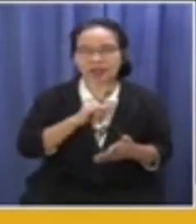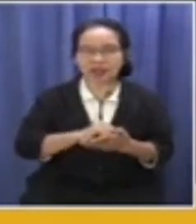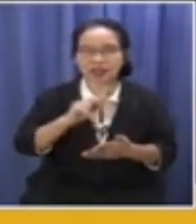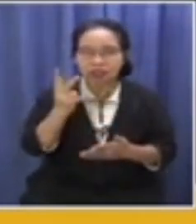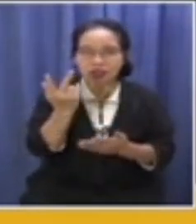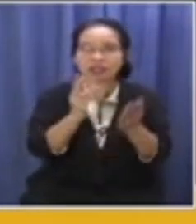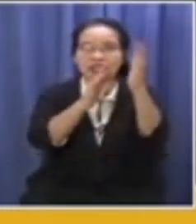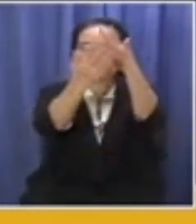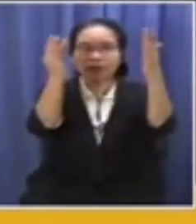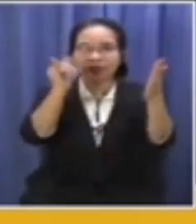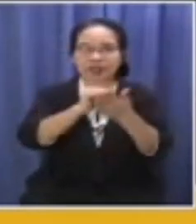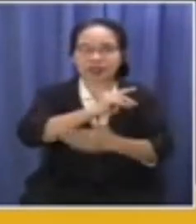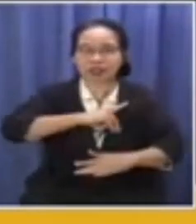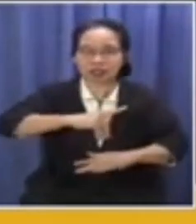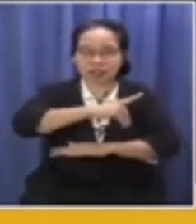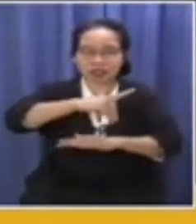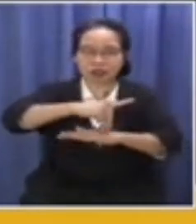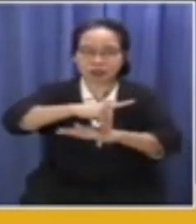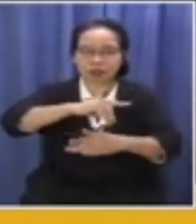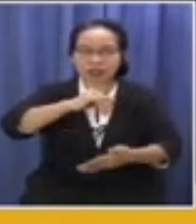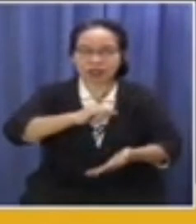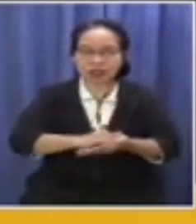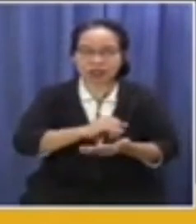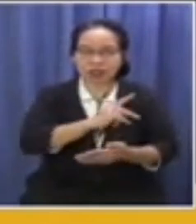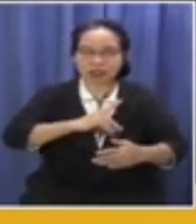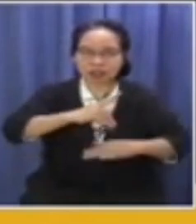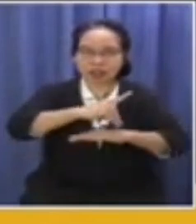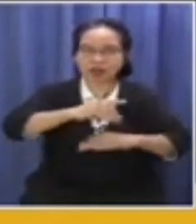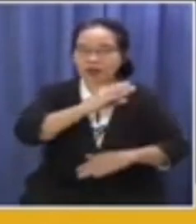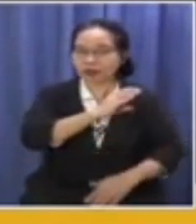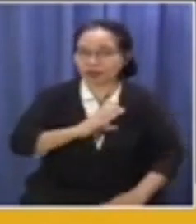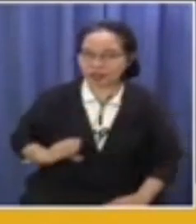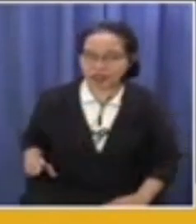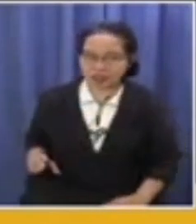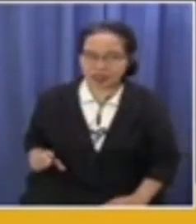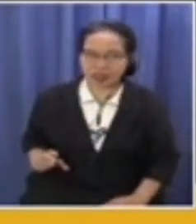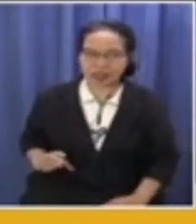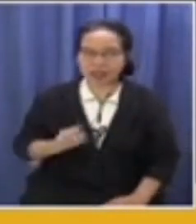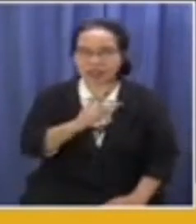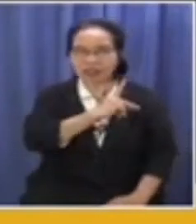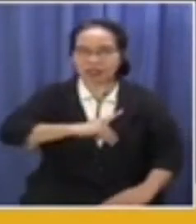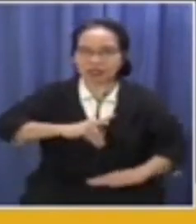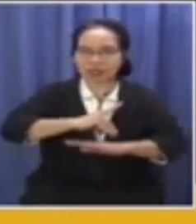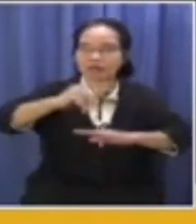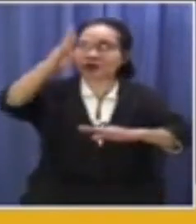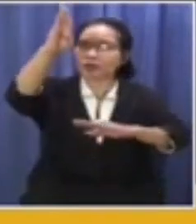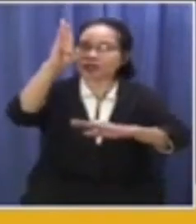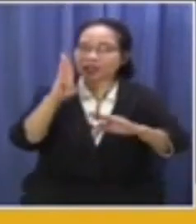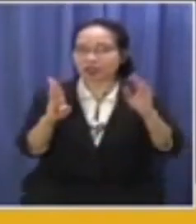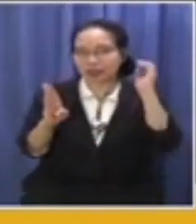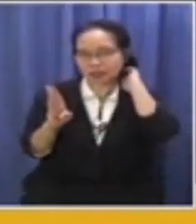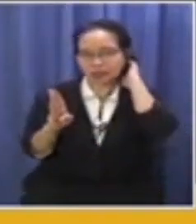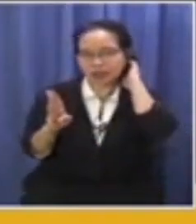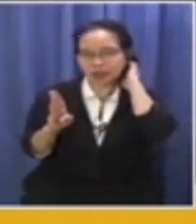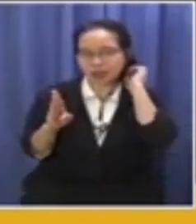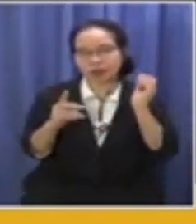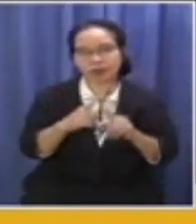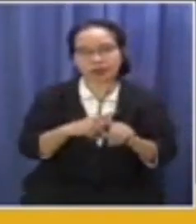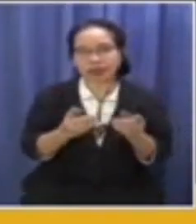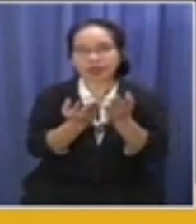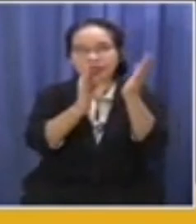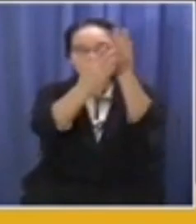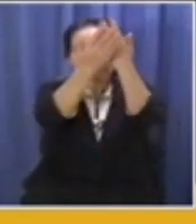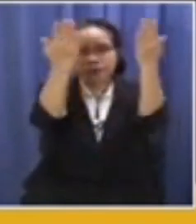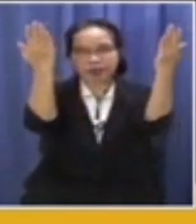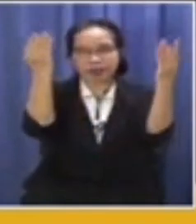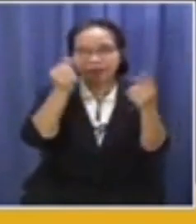ikatlong langit yun yung Paraiso yun yung kaharian ni Kristo kaharian ng Diyos pero yung yung langit